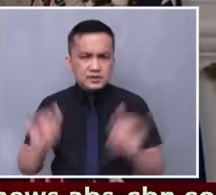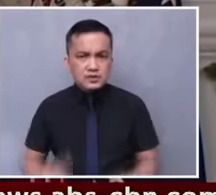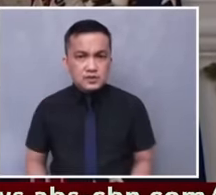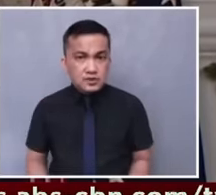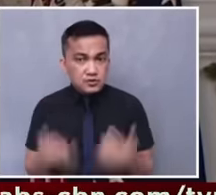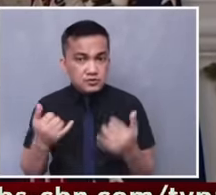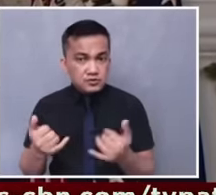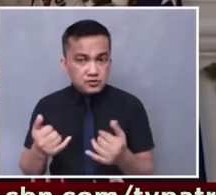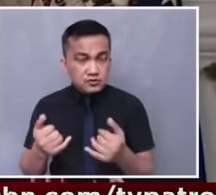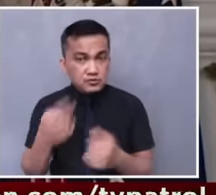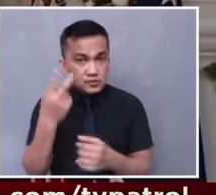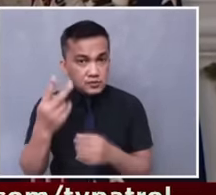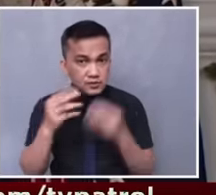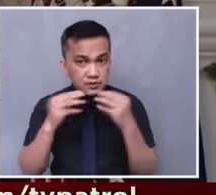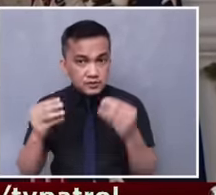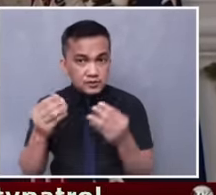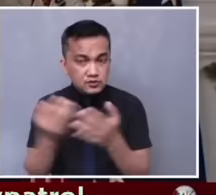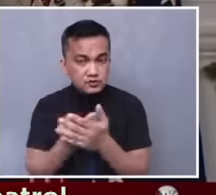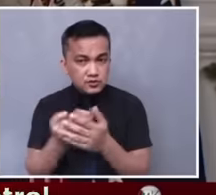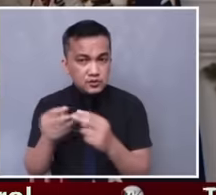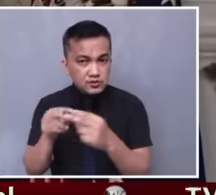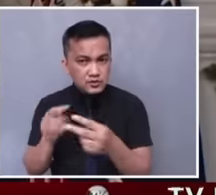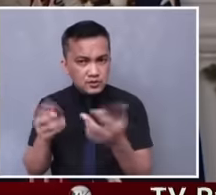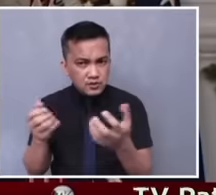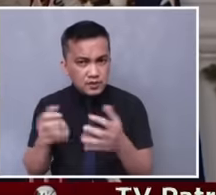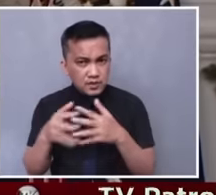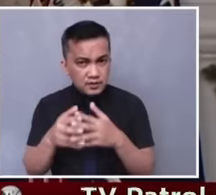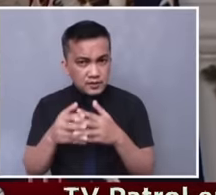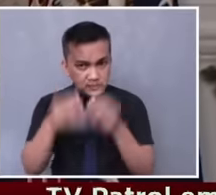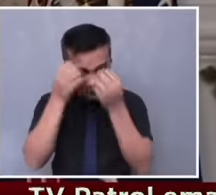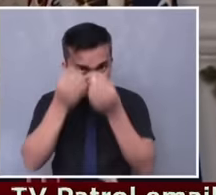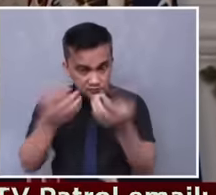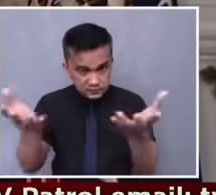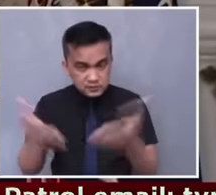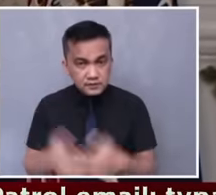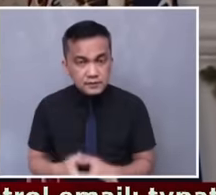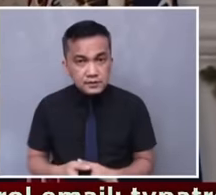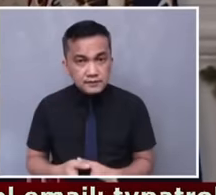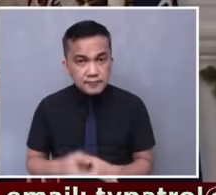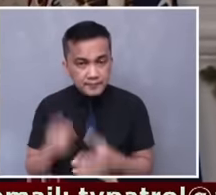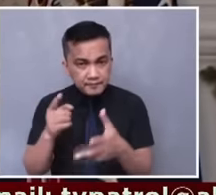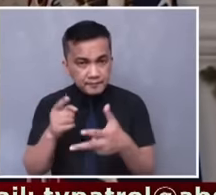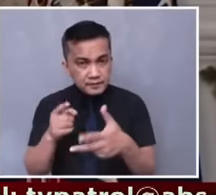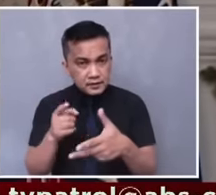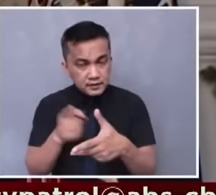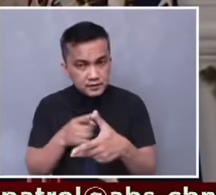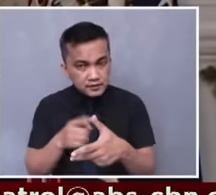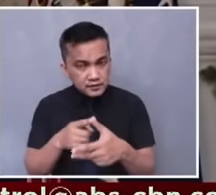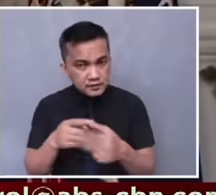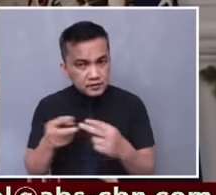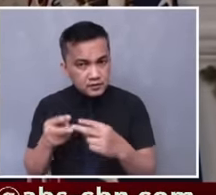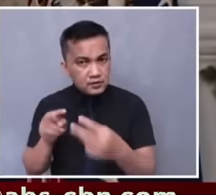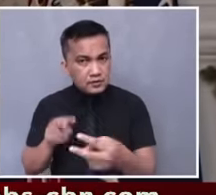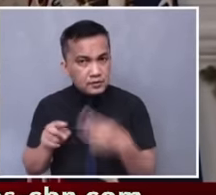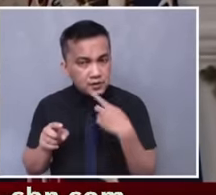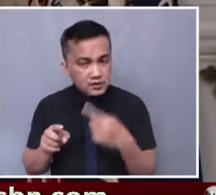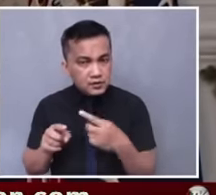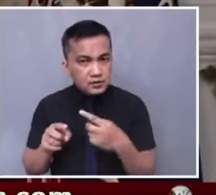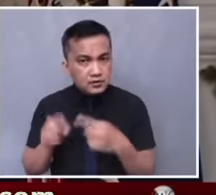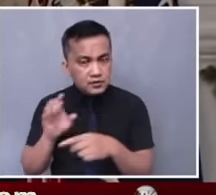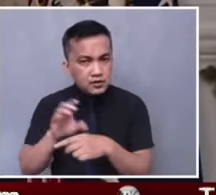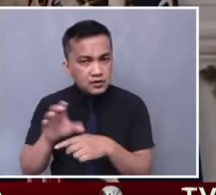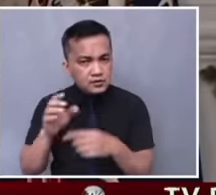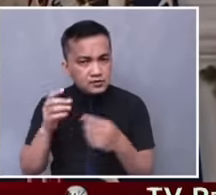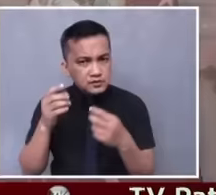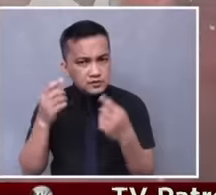messages about the new variant that I want the American people to hear. First, this variant is a cause for concern, not a